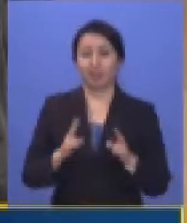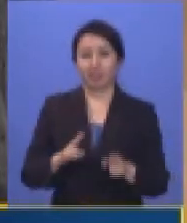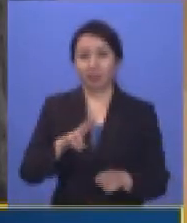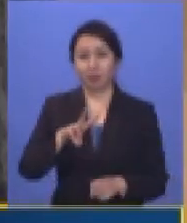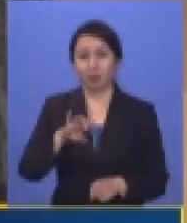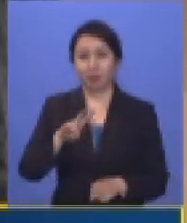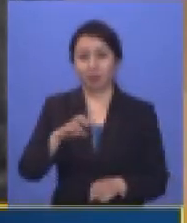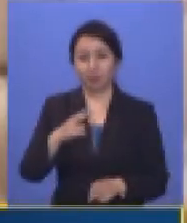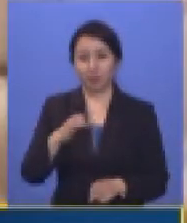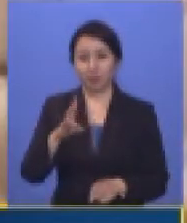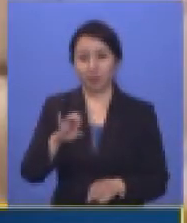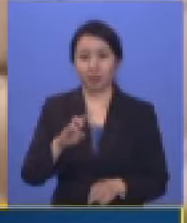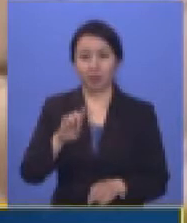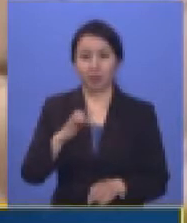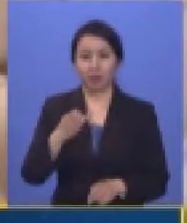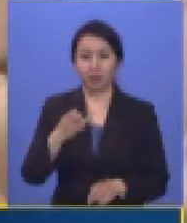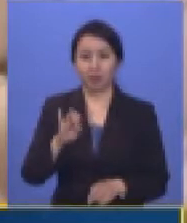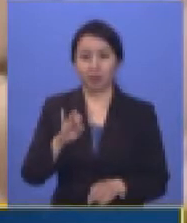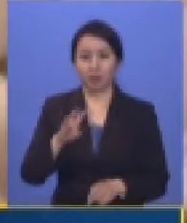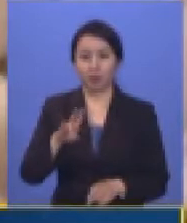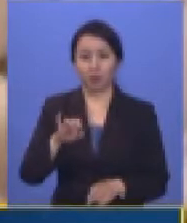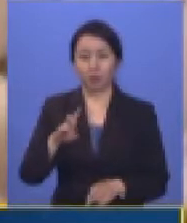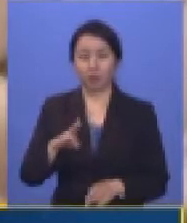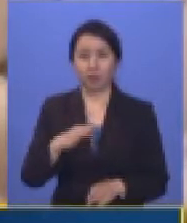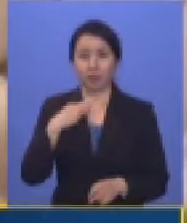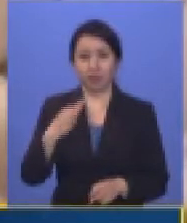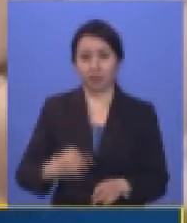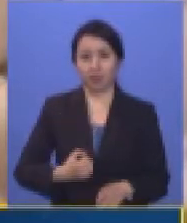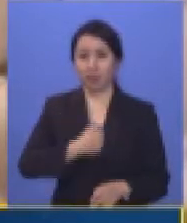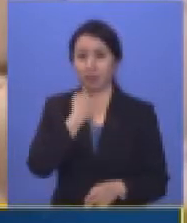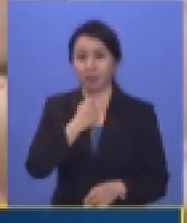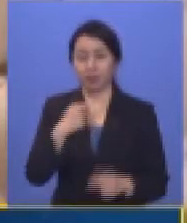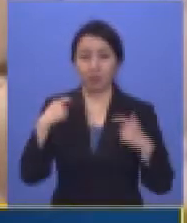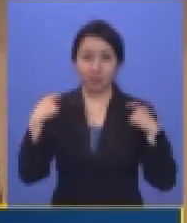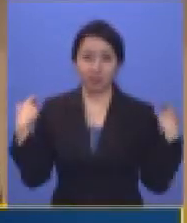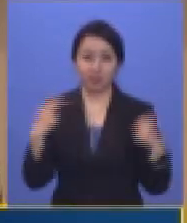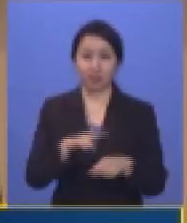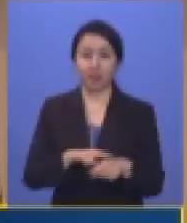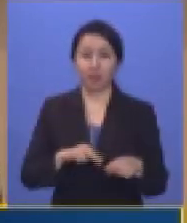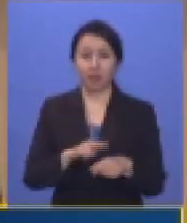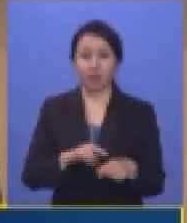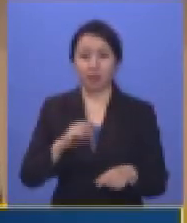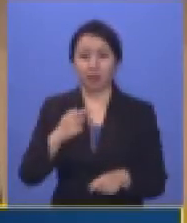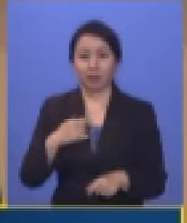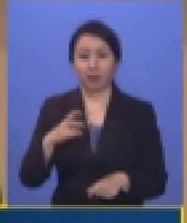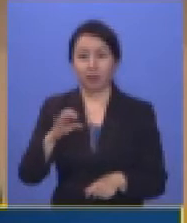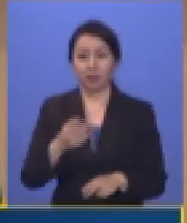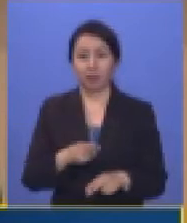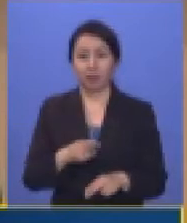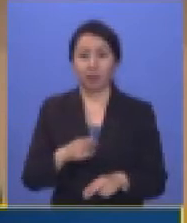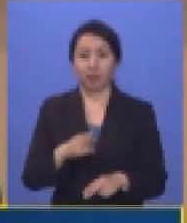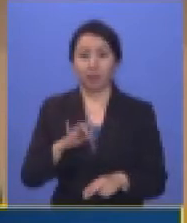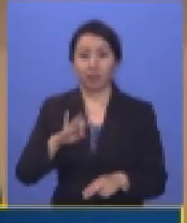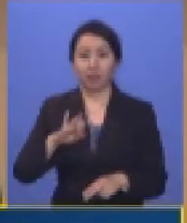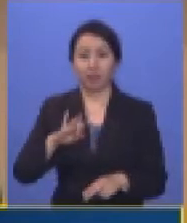Маржантай Толиденкызы, Абаю и Гаку Нурмукановым за сына старшего сержанта полиции Мираса Ерденова, Константину